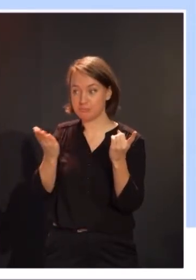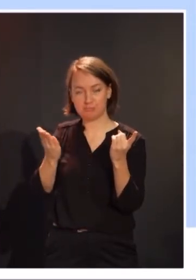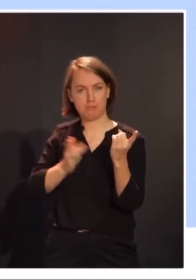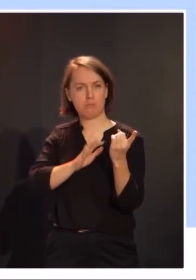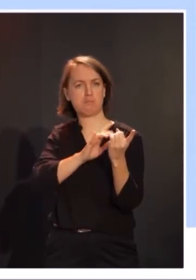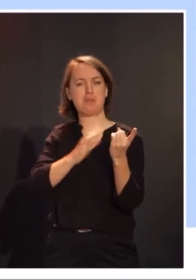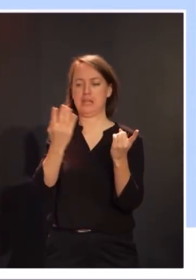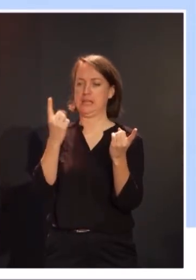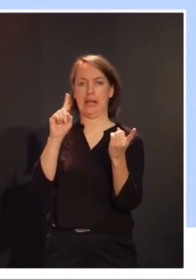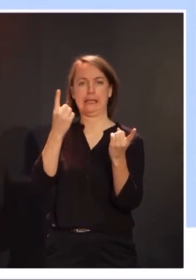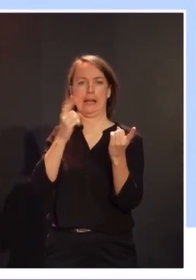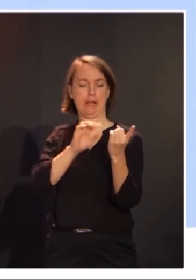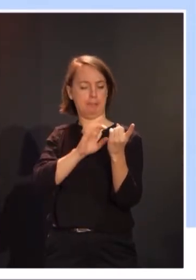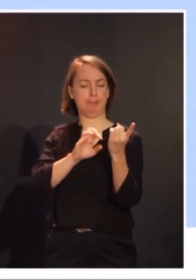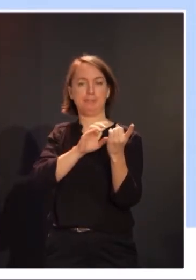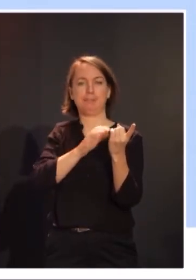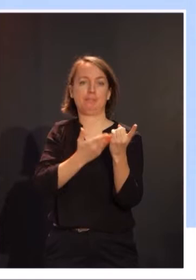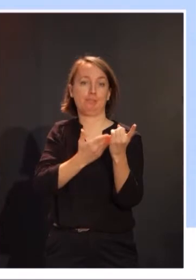tactile.